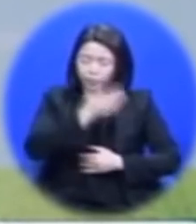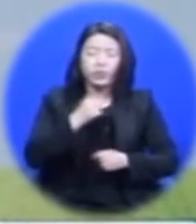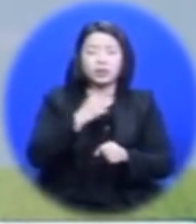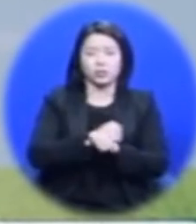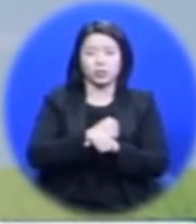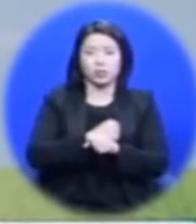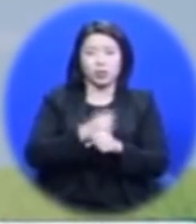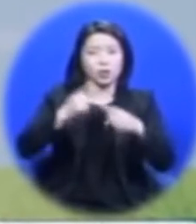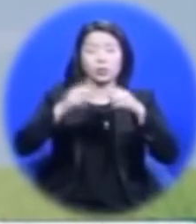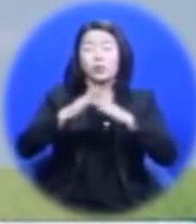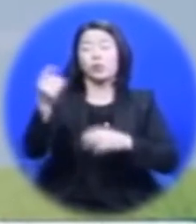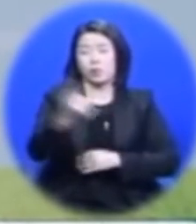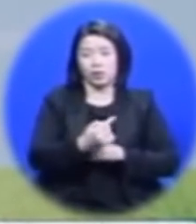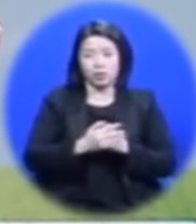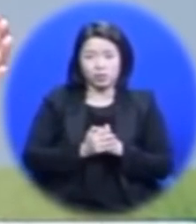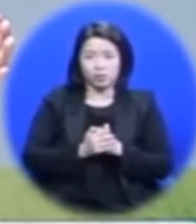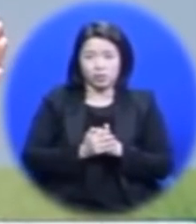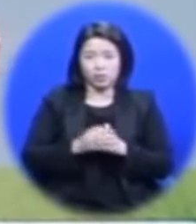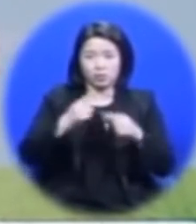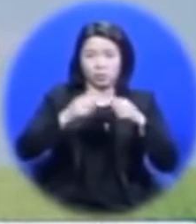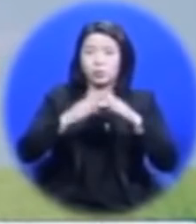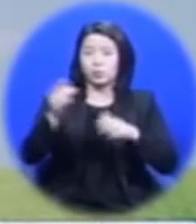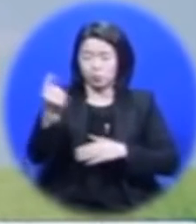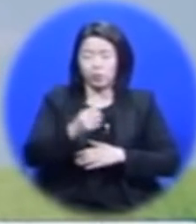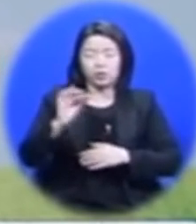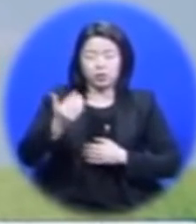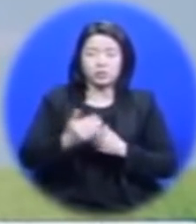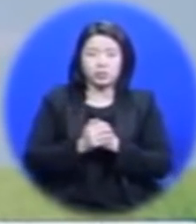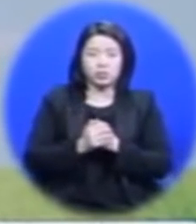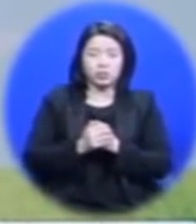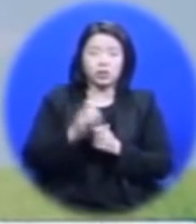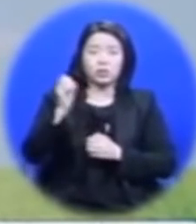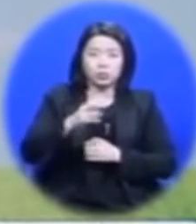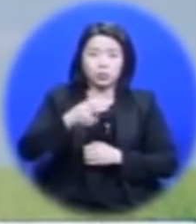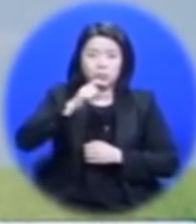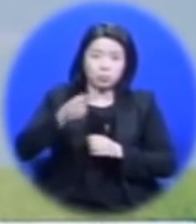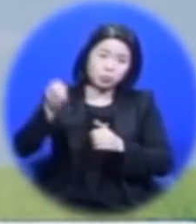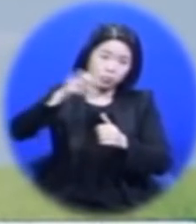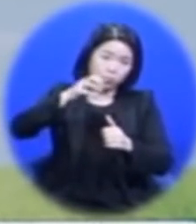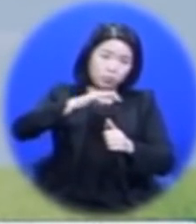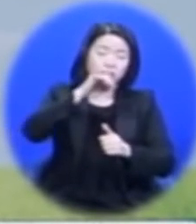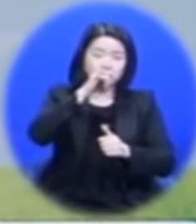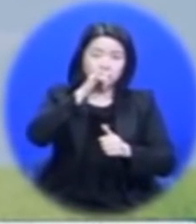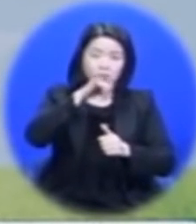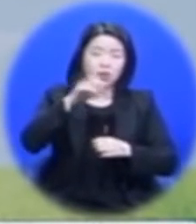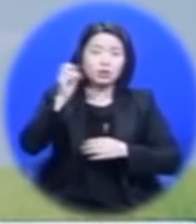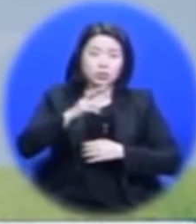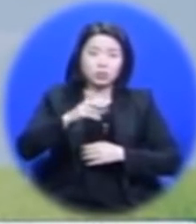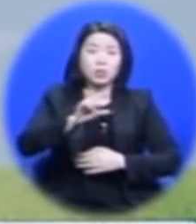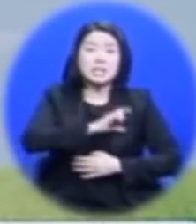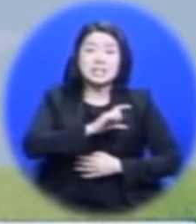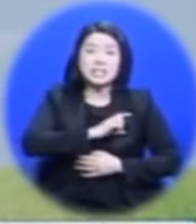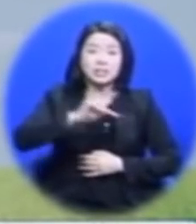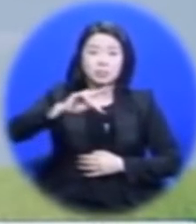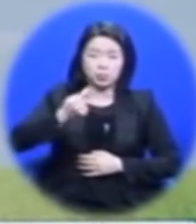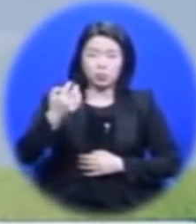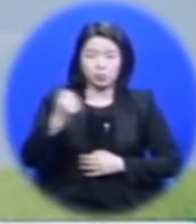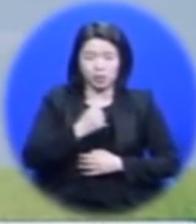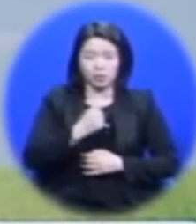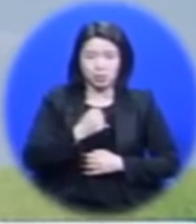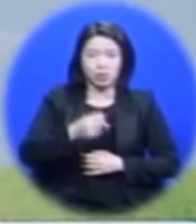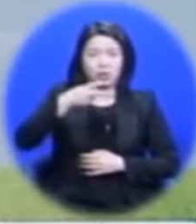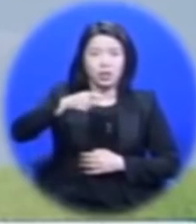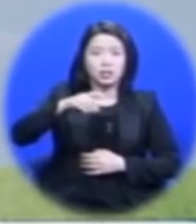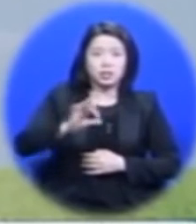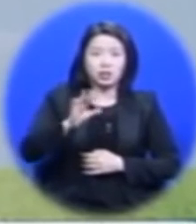있겠어요? 교회를 나오게 됐죠. 그리고는 세례를 받았어요. 그리고는 이름을 성춘이라고